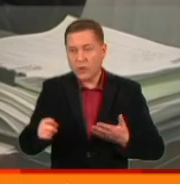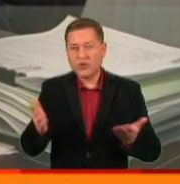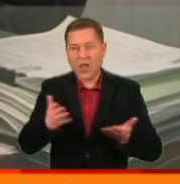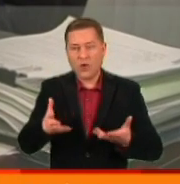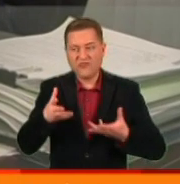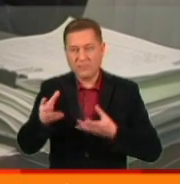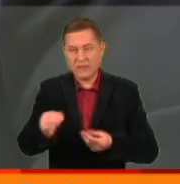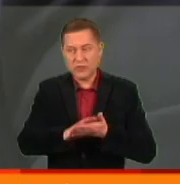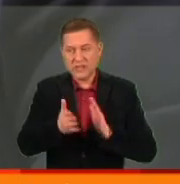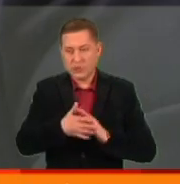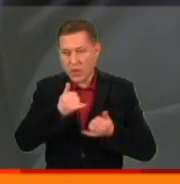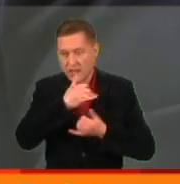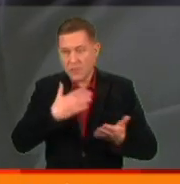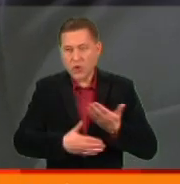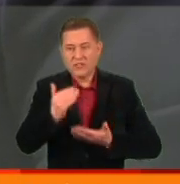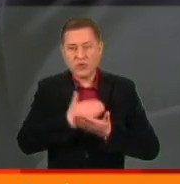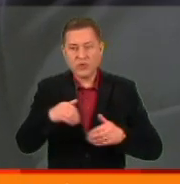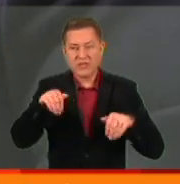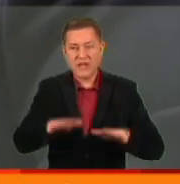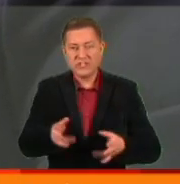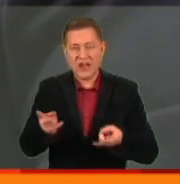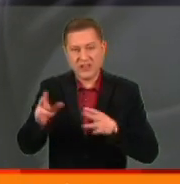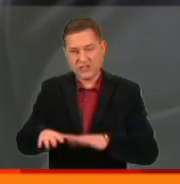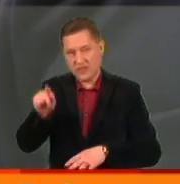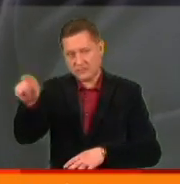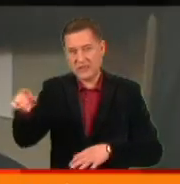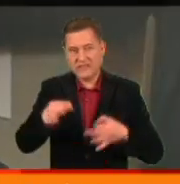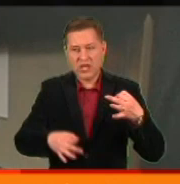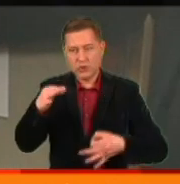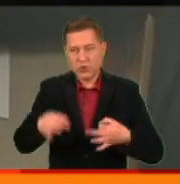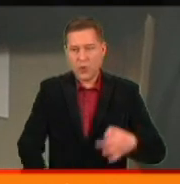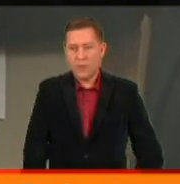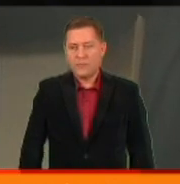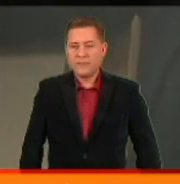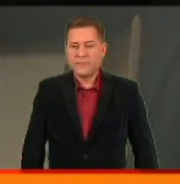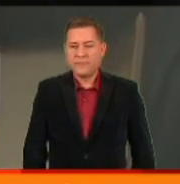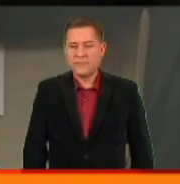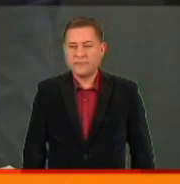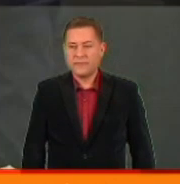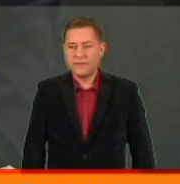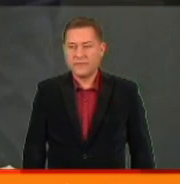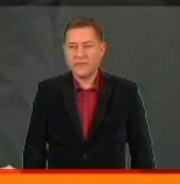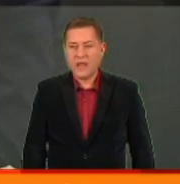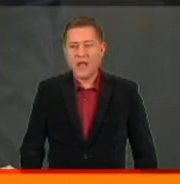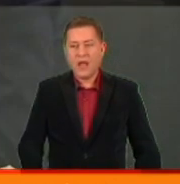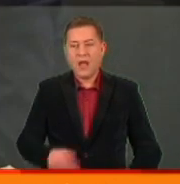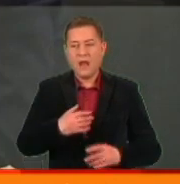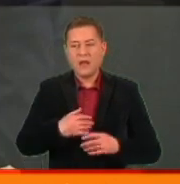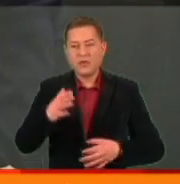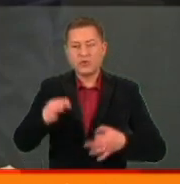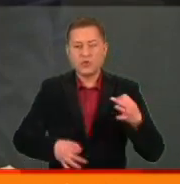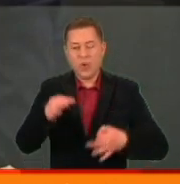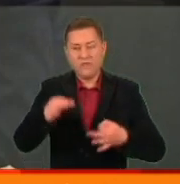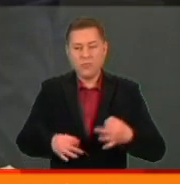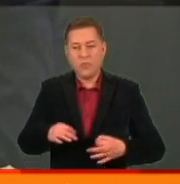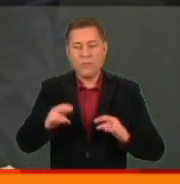на ситуацію не можуть. Остаточне рішення лишається за судом. Не знати, навіть аліменти можна стягувати. І в судовому процесі можливо